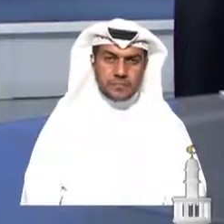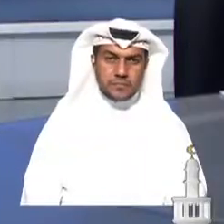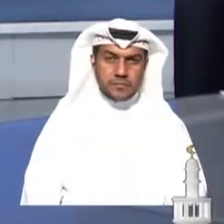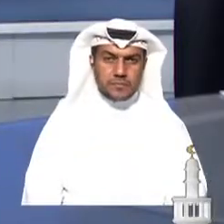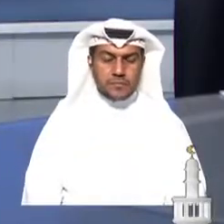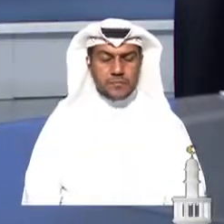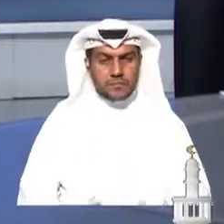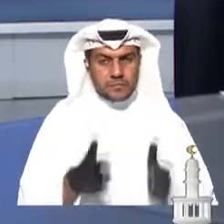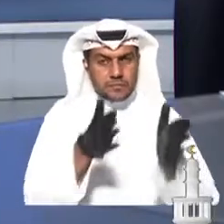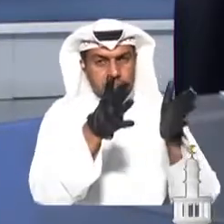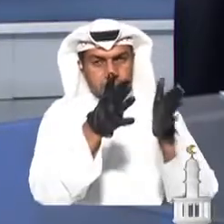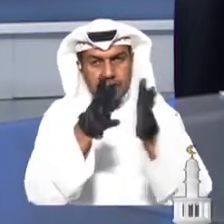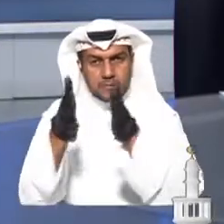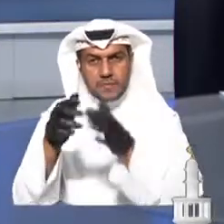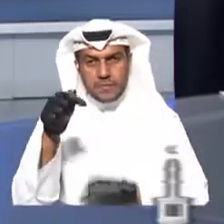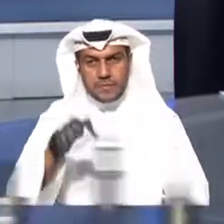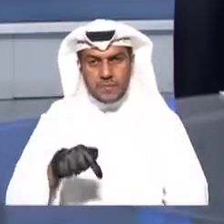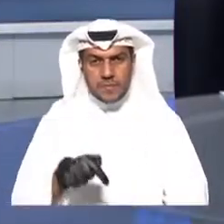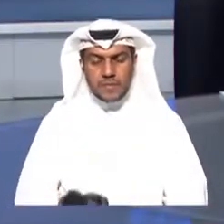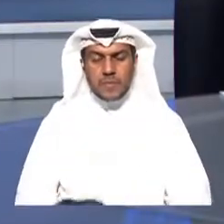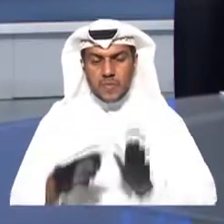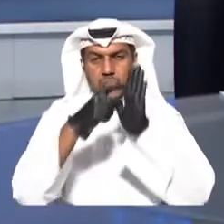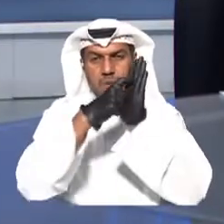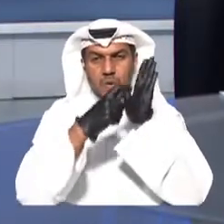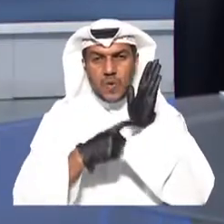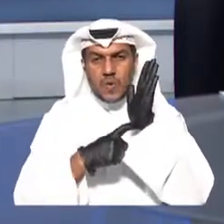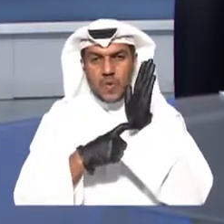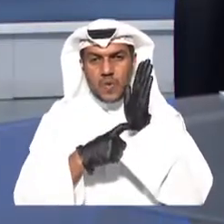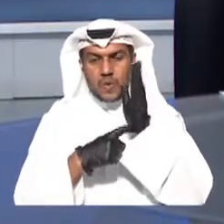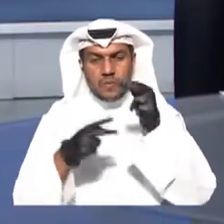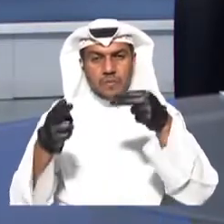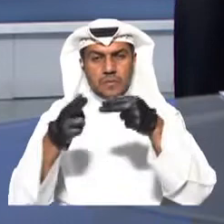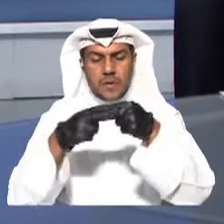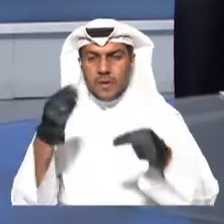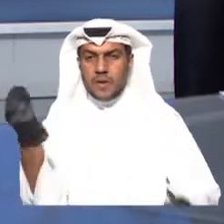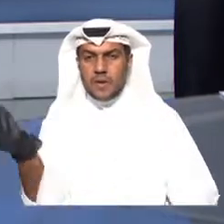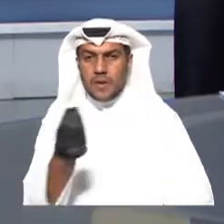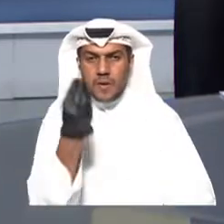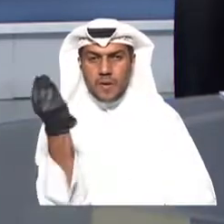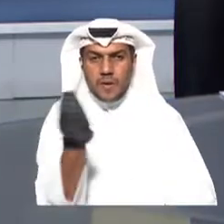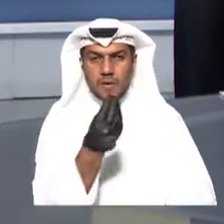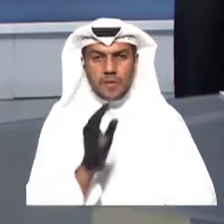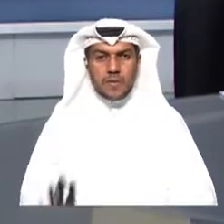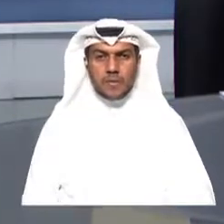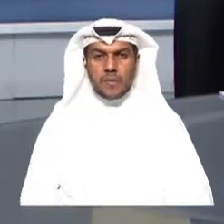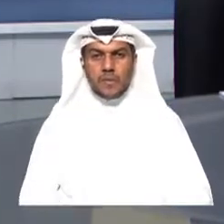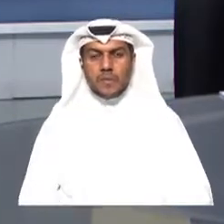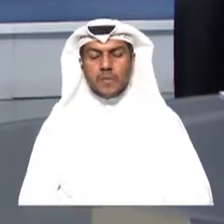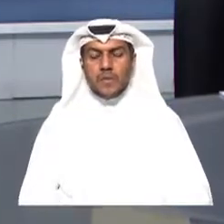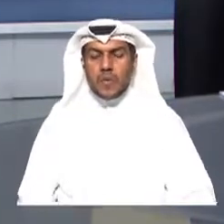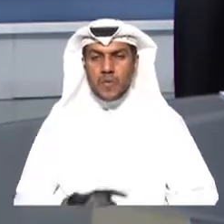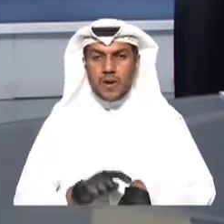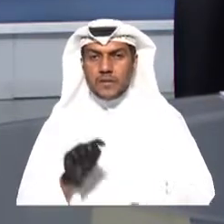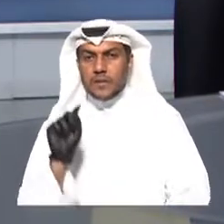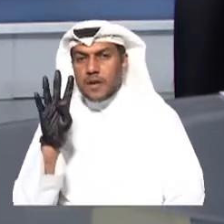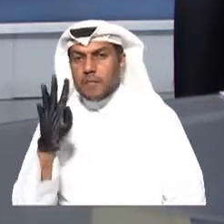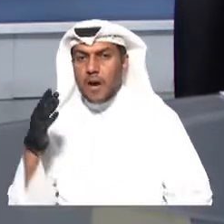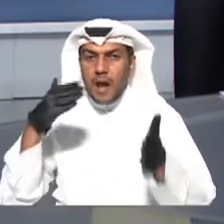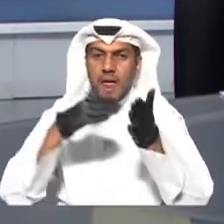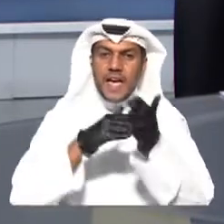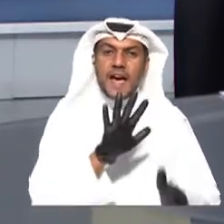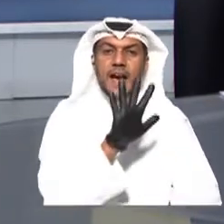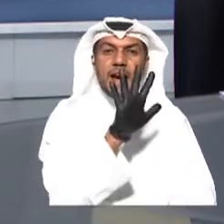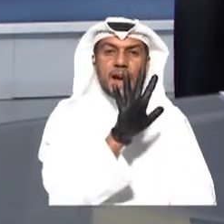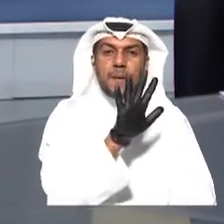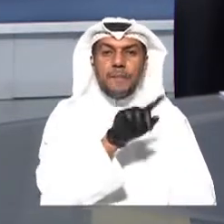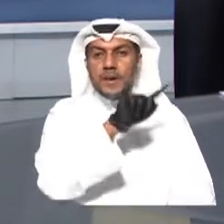على الرغم من فرض الحظر الجزئي كتدبير احترازي للوقاية من تفشي وباء كوفيد-19، إلا أن حركة الإقبال على الشراء